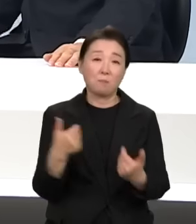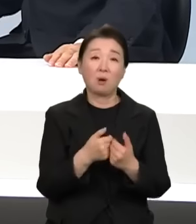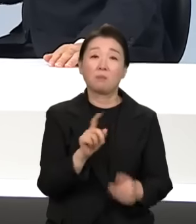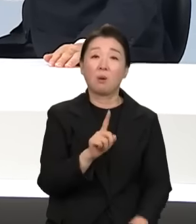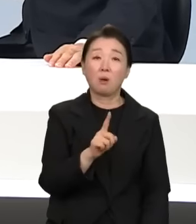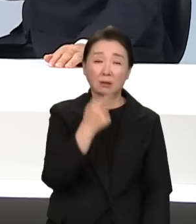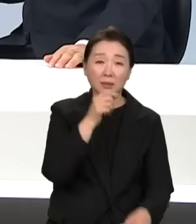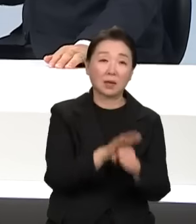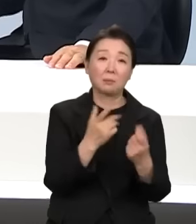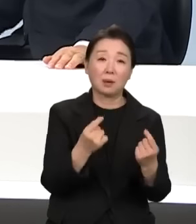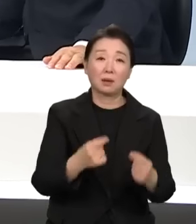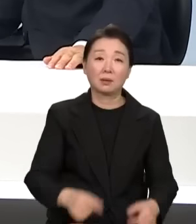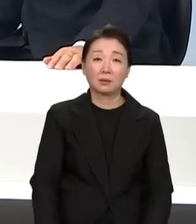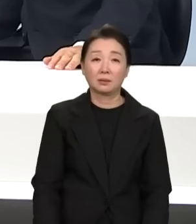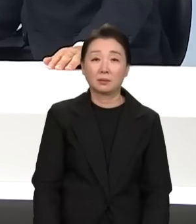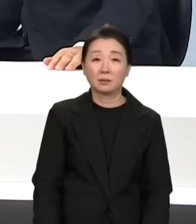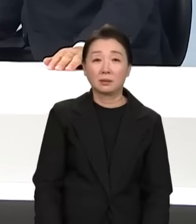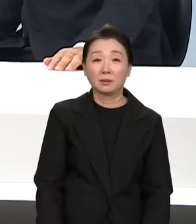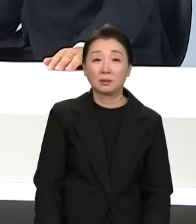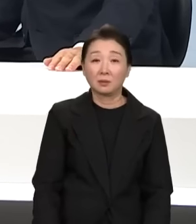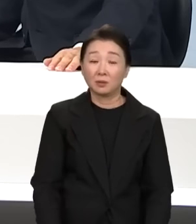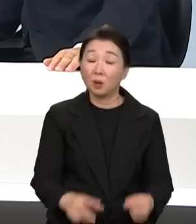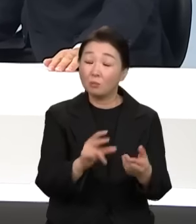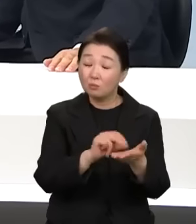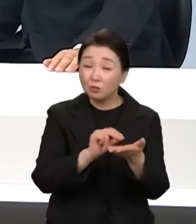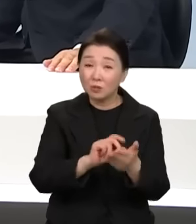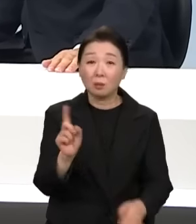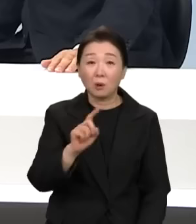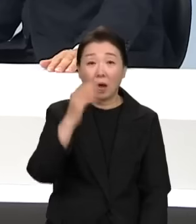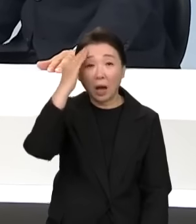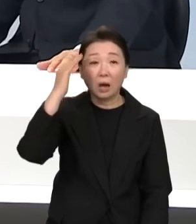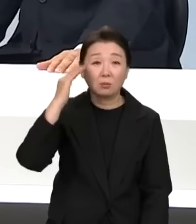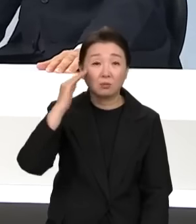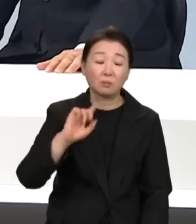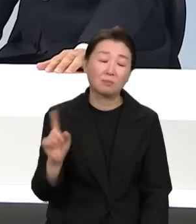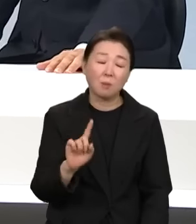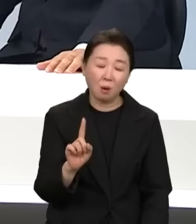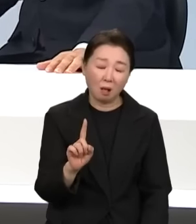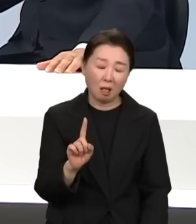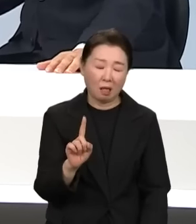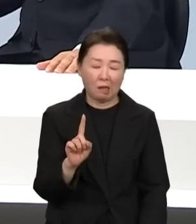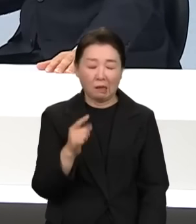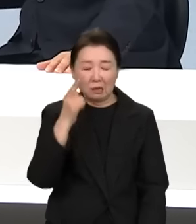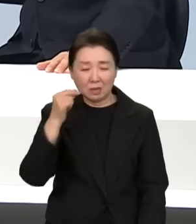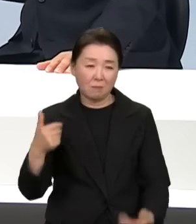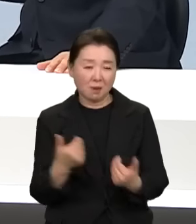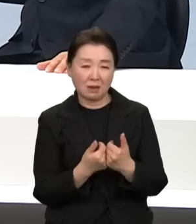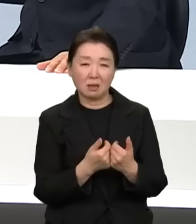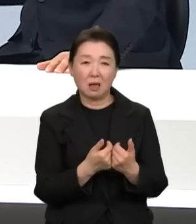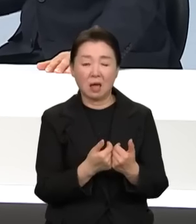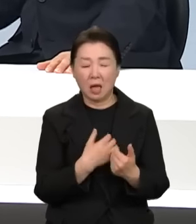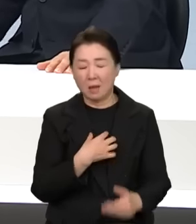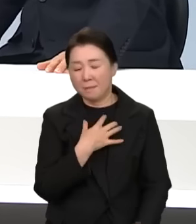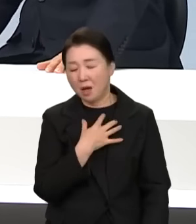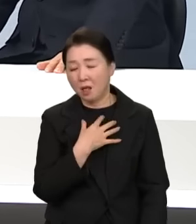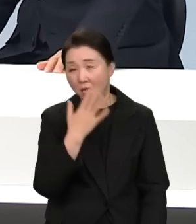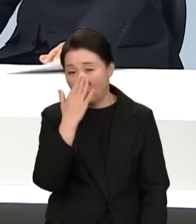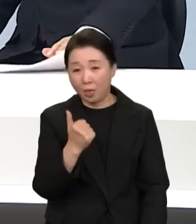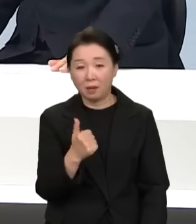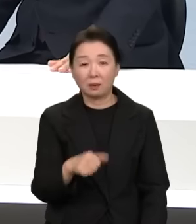식의 사설 제목을 내놓고요. 네. 첫 문장부터 한국의 반일병은 지긋지긋하다, 진절머리 난다 이런 식의 무례한 표현을